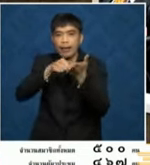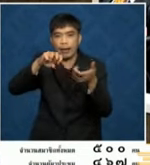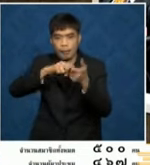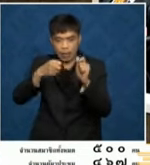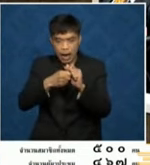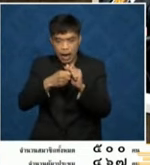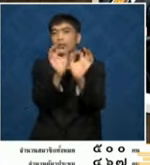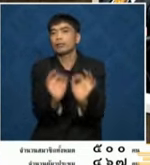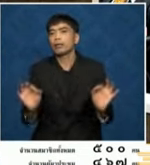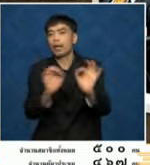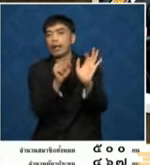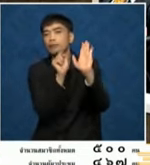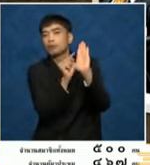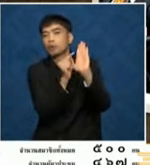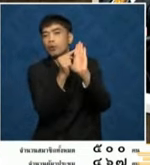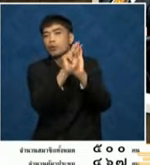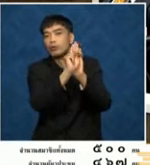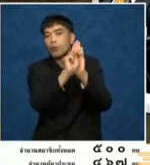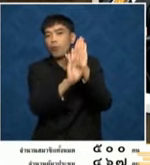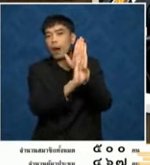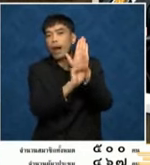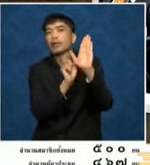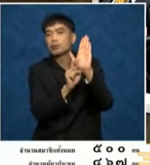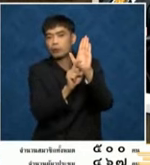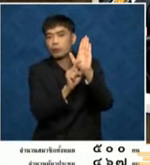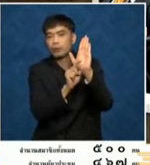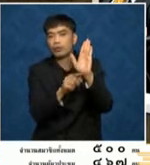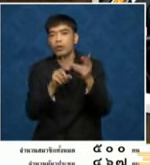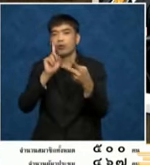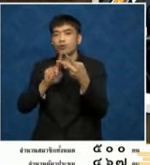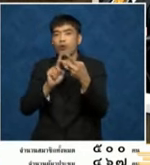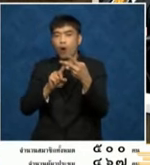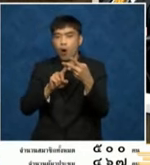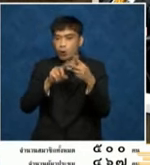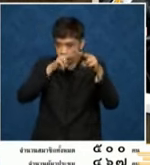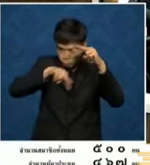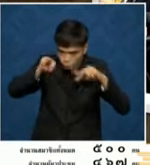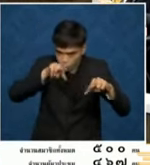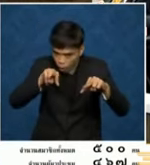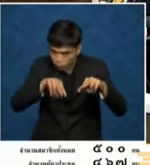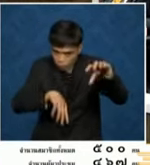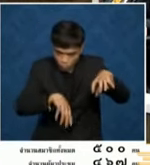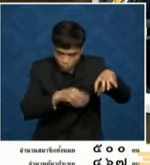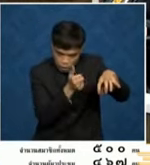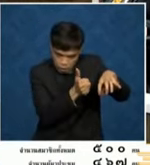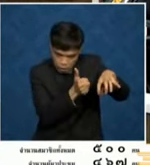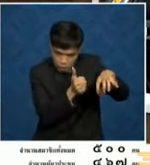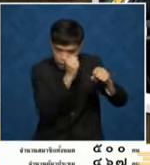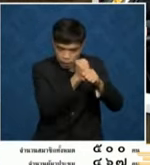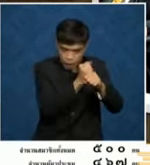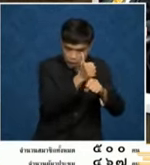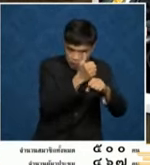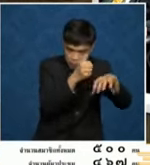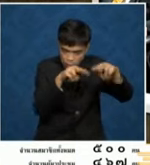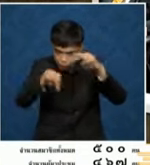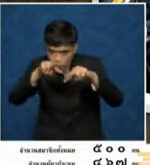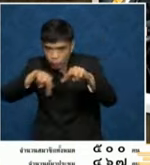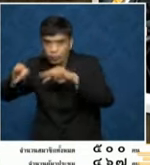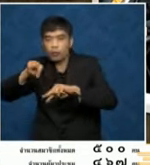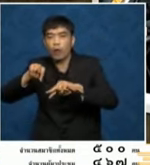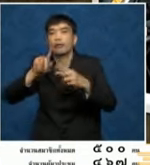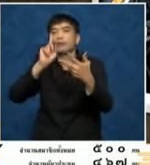บายท่านประธานภารกิจที่สองคือเรื่องการตรวจสอบว่ากระบวนการดำเนินการของแต่ละหน่วยงานเป็นอย่างไรนะครับภารกิจที่3ก็